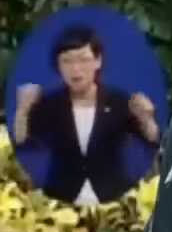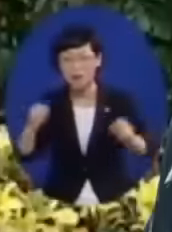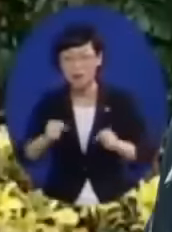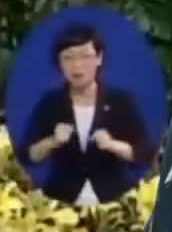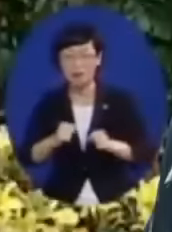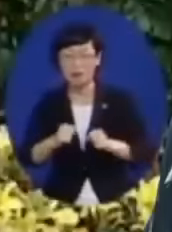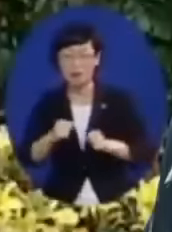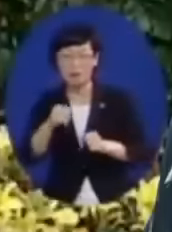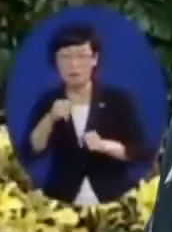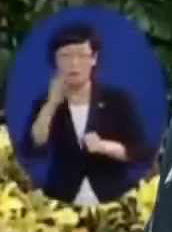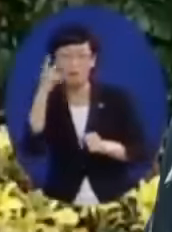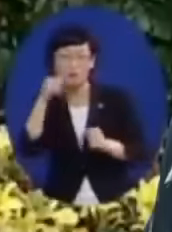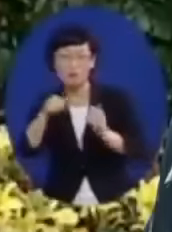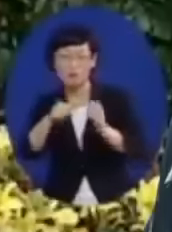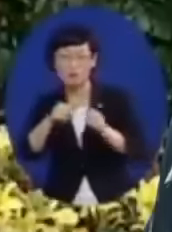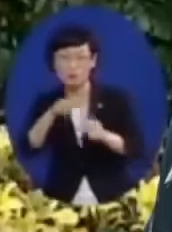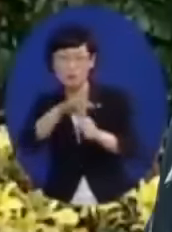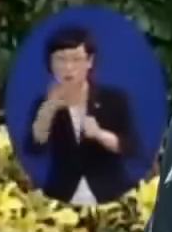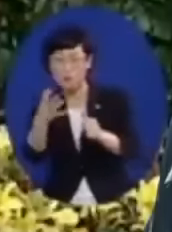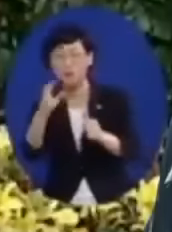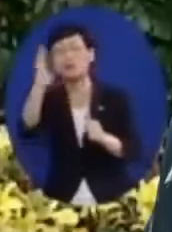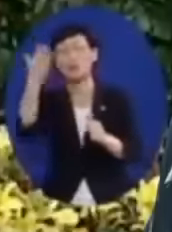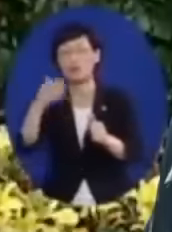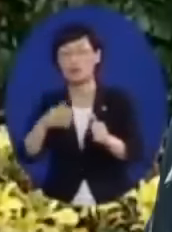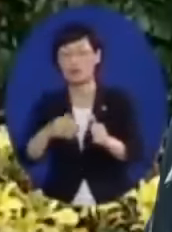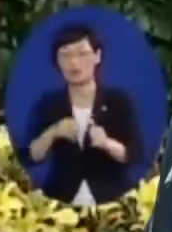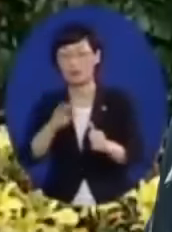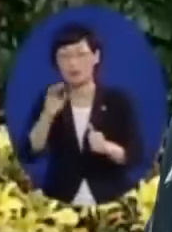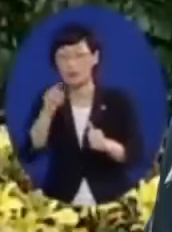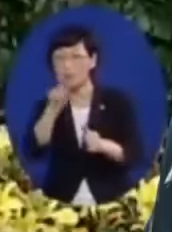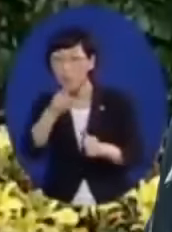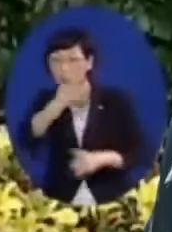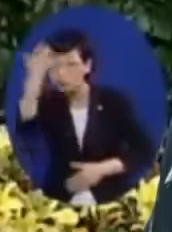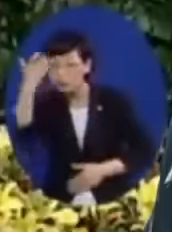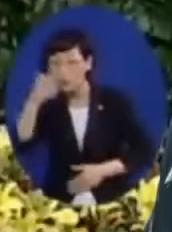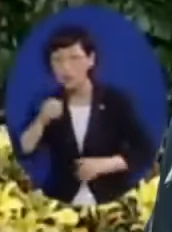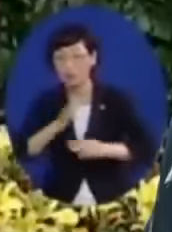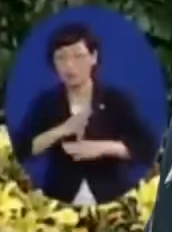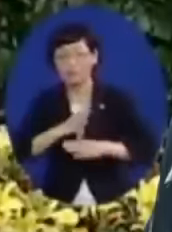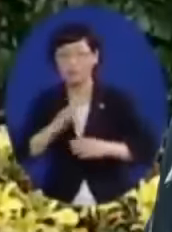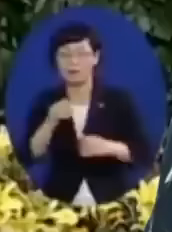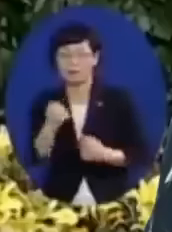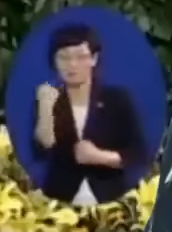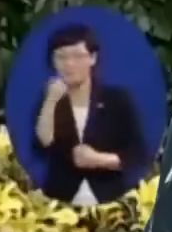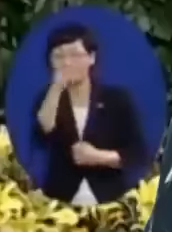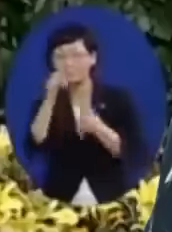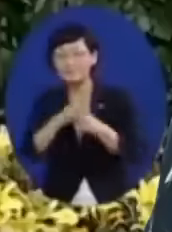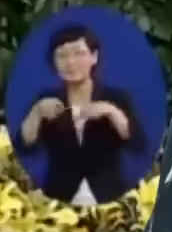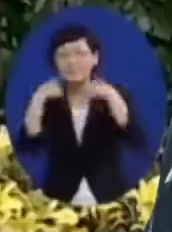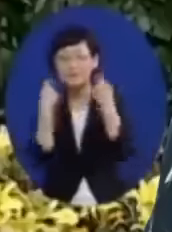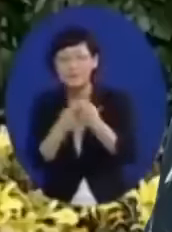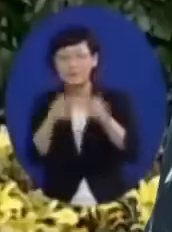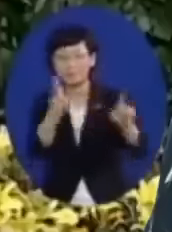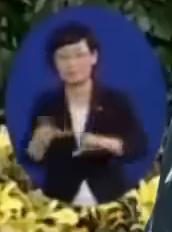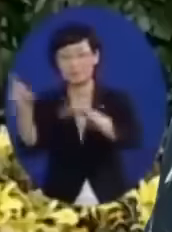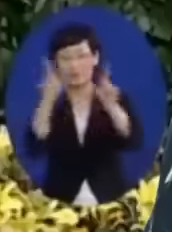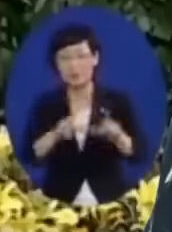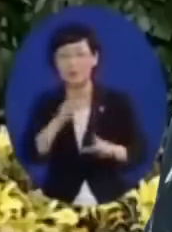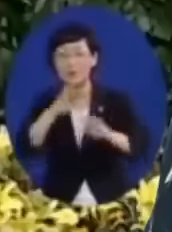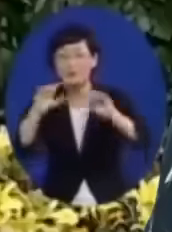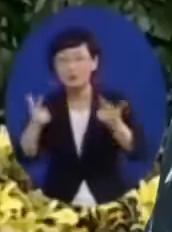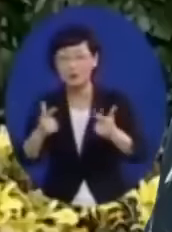크게 공헌했습니다. 이처럼 꿈에는 놀라운 힘이 있어서 한 개인의 삶뿐 아니라